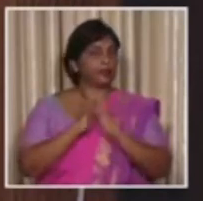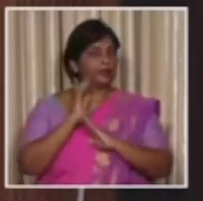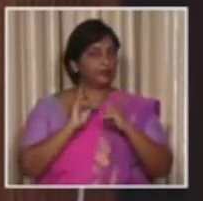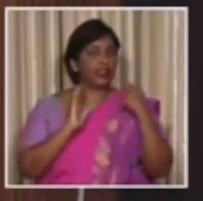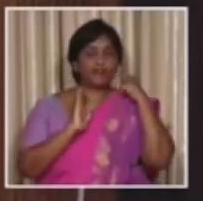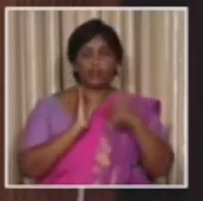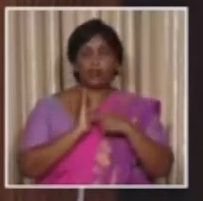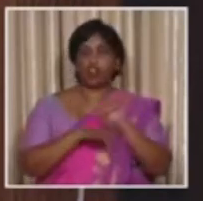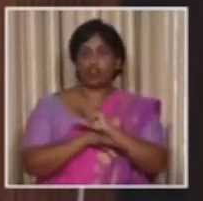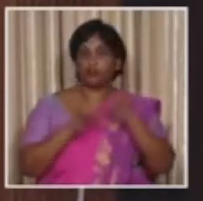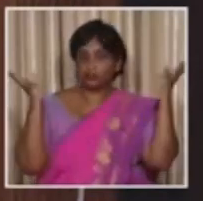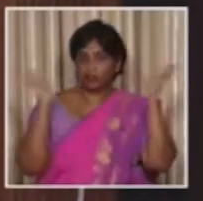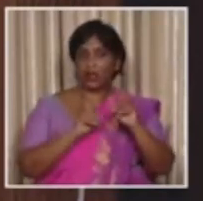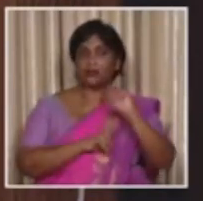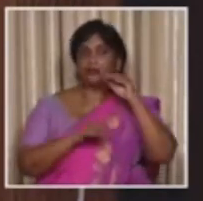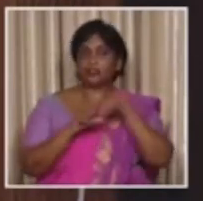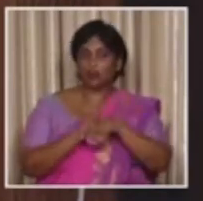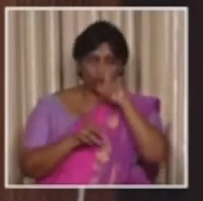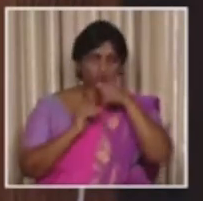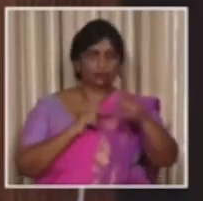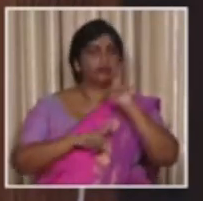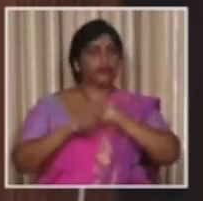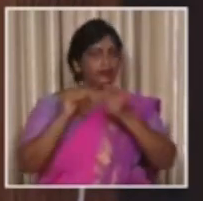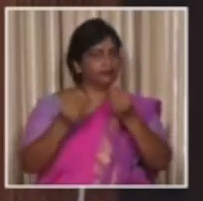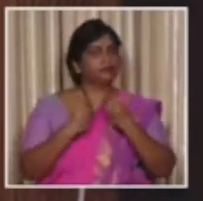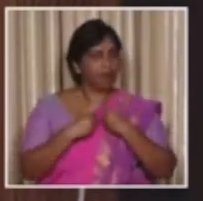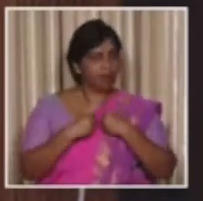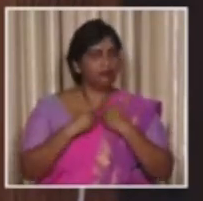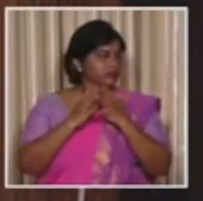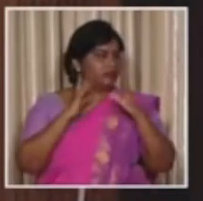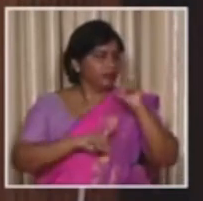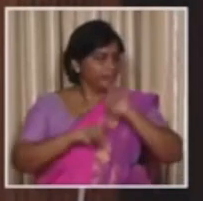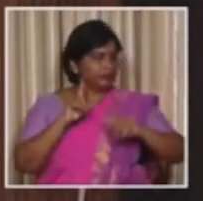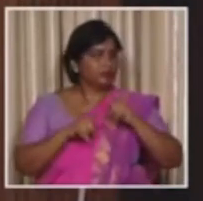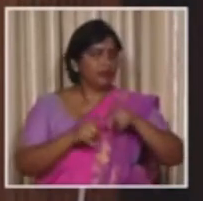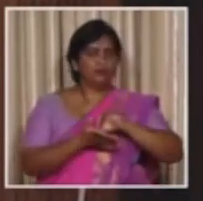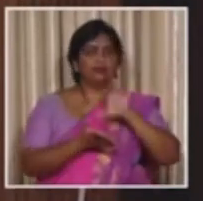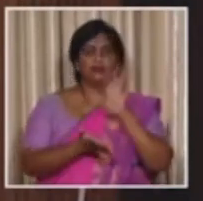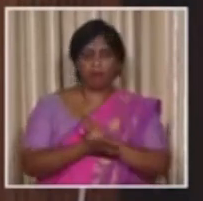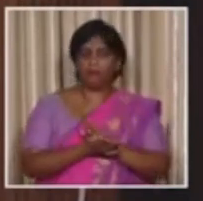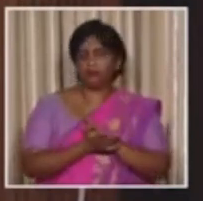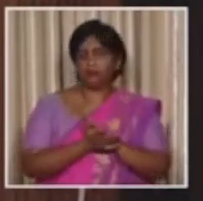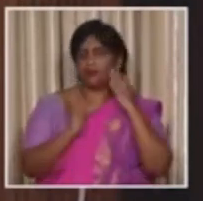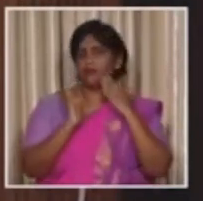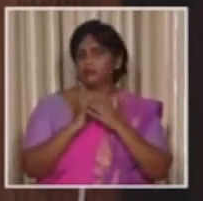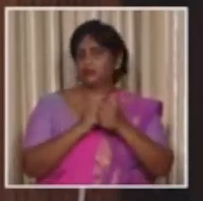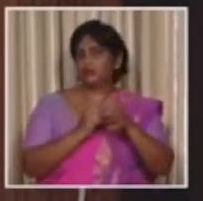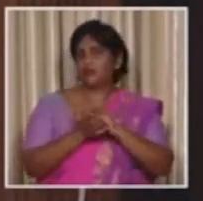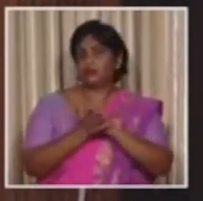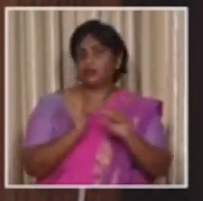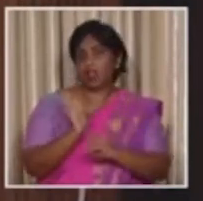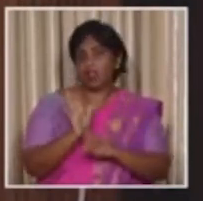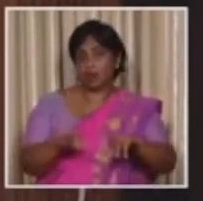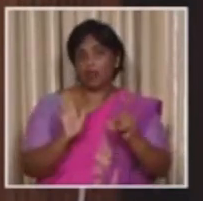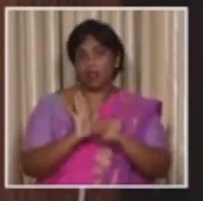vibhage komisaris kandawala hari me parliamentu sathi hari saakatchawak denna meka pululwa katha baha karala thinduwak ganna saanukampitawa wage yojana karanna me lamai lakshayak